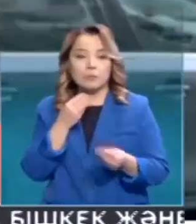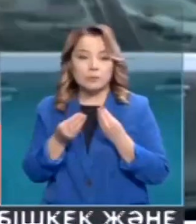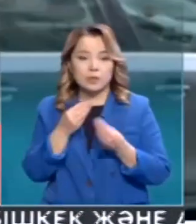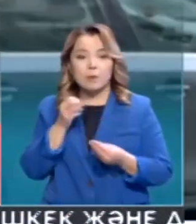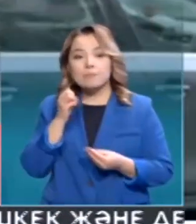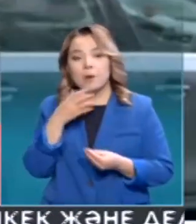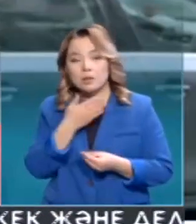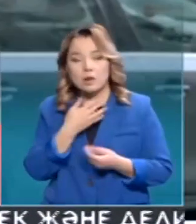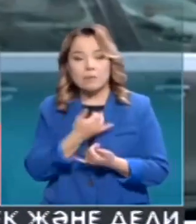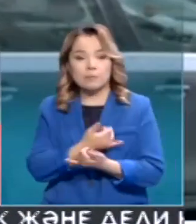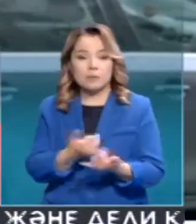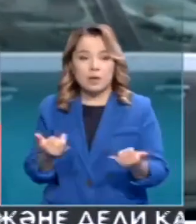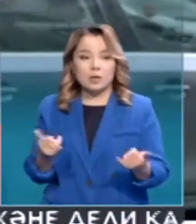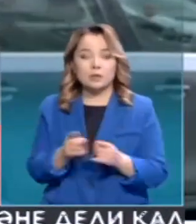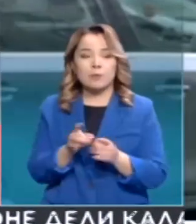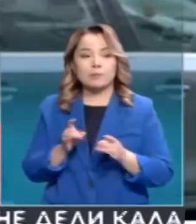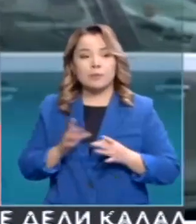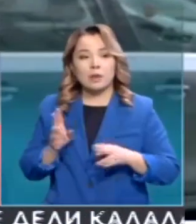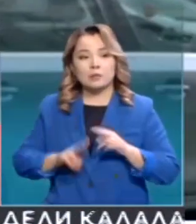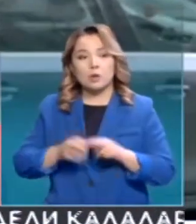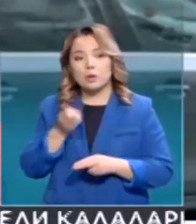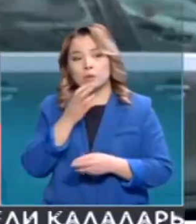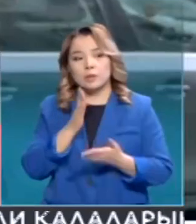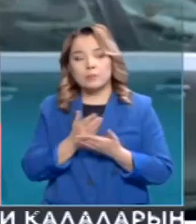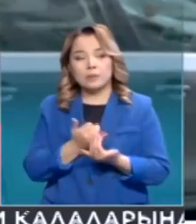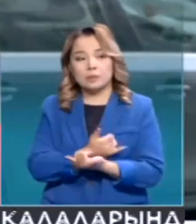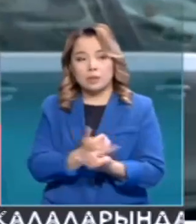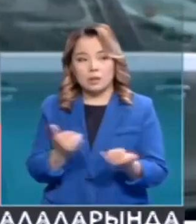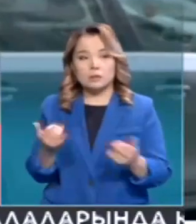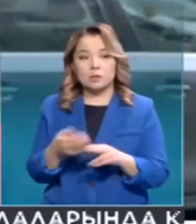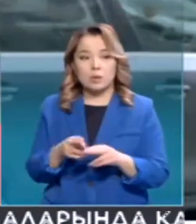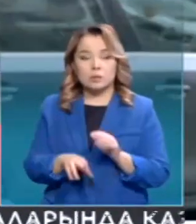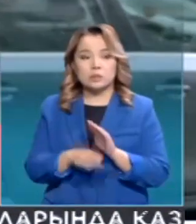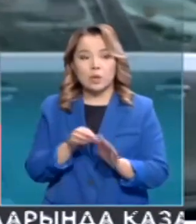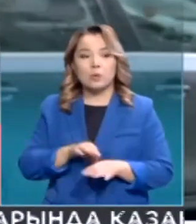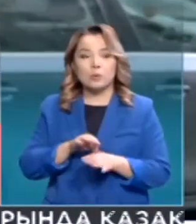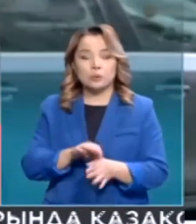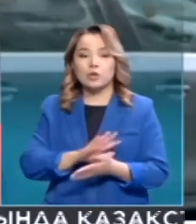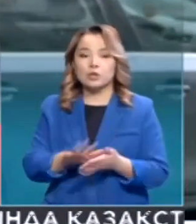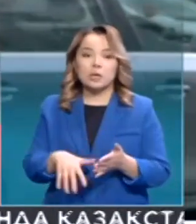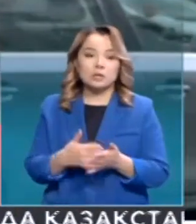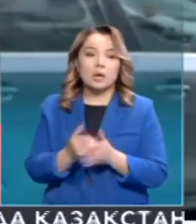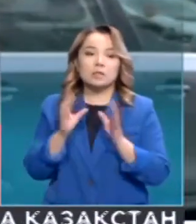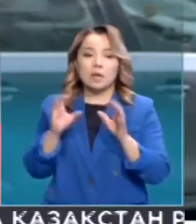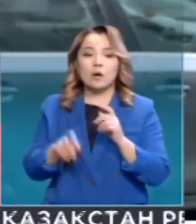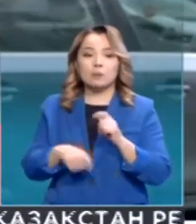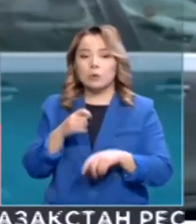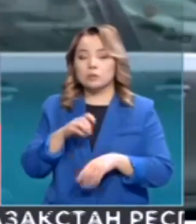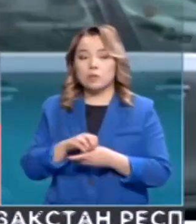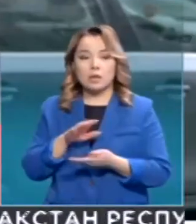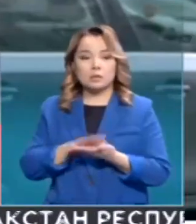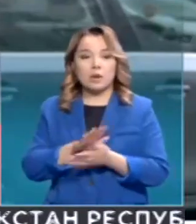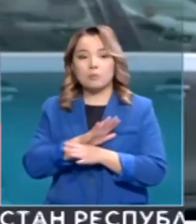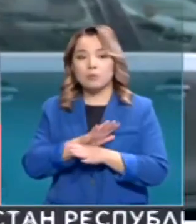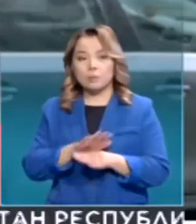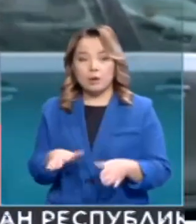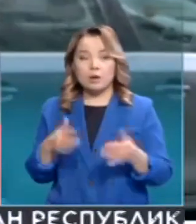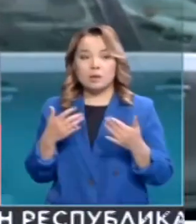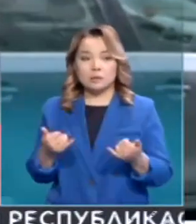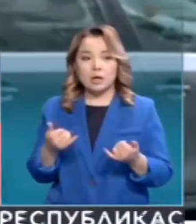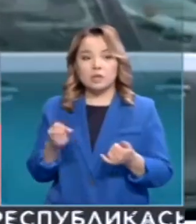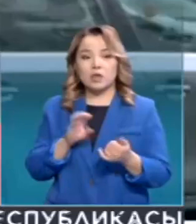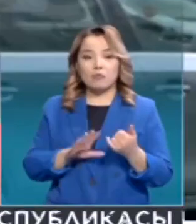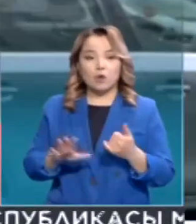мерекелік көңіл күй сыйлады. Ал Түркиядағы үш сайлау учаскесінде де осы уақытқа дейін ешқандай заң бұзушылық тіркелмеген.